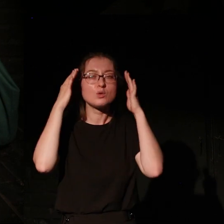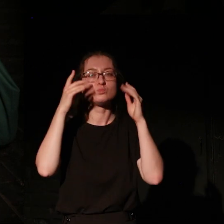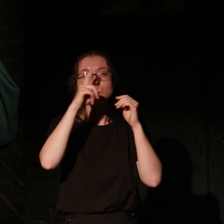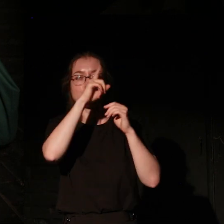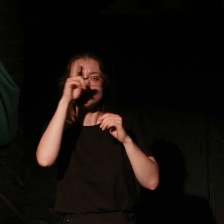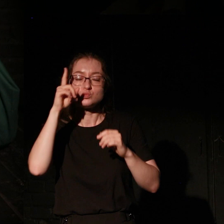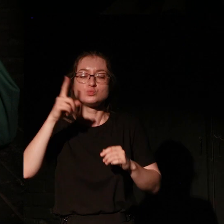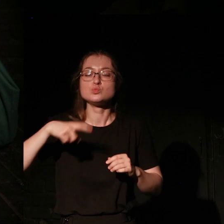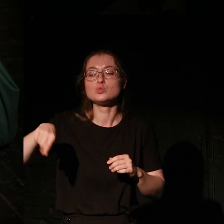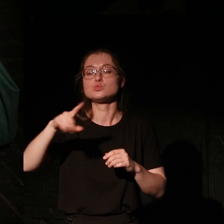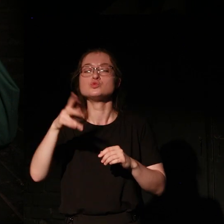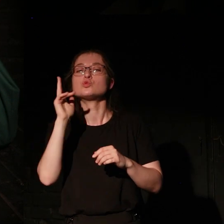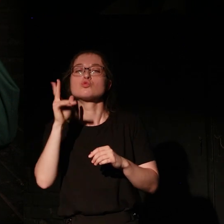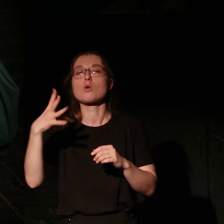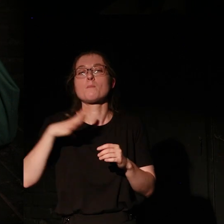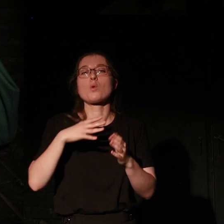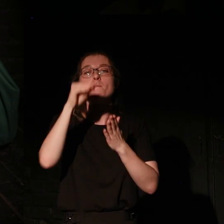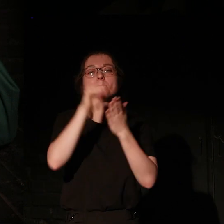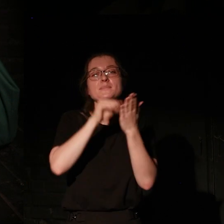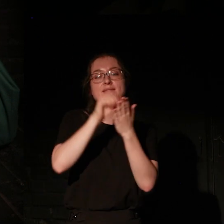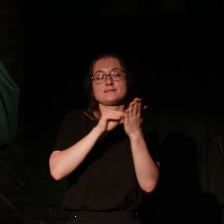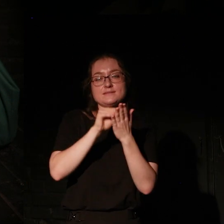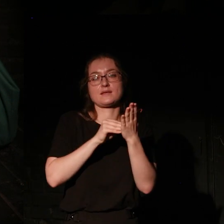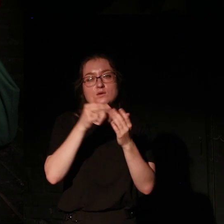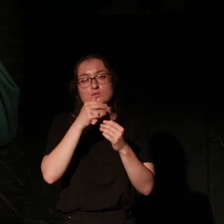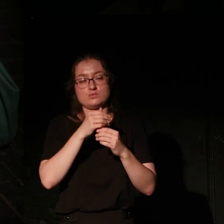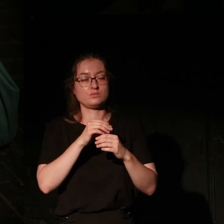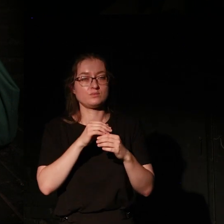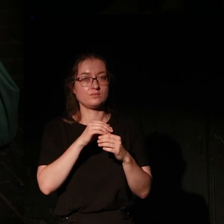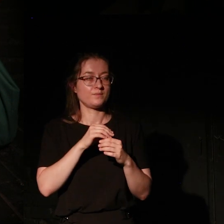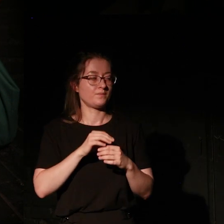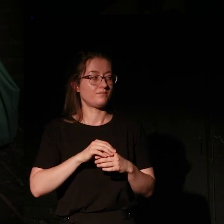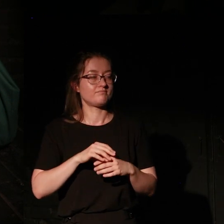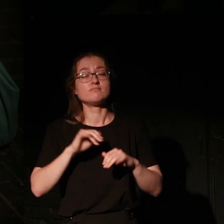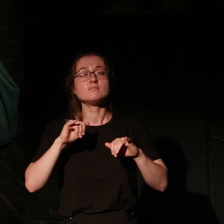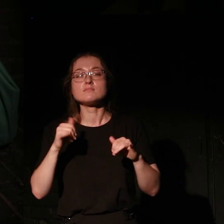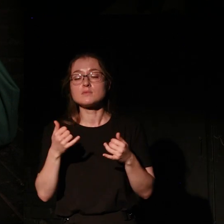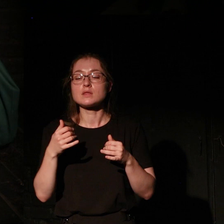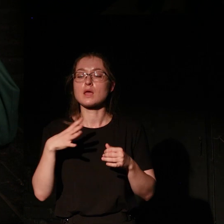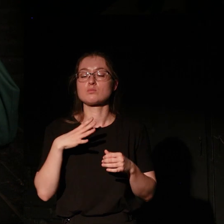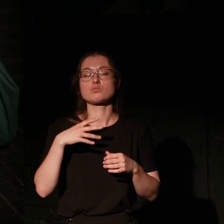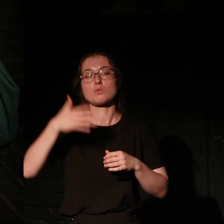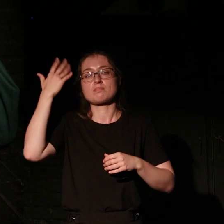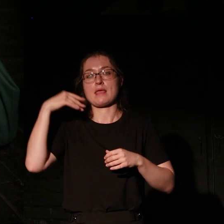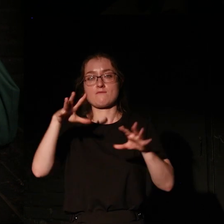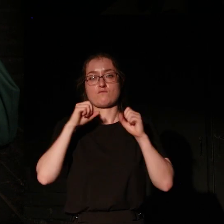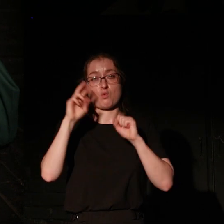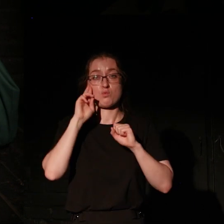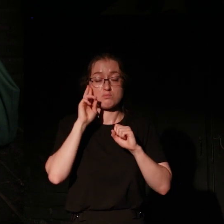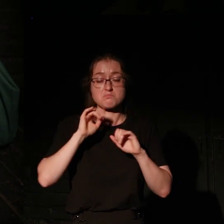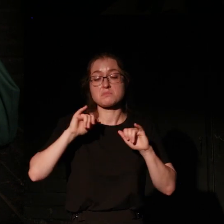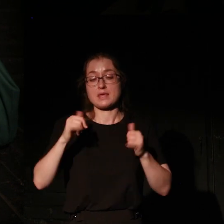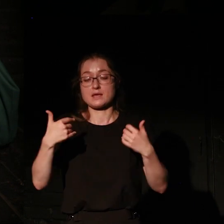jaki sposób oni pisali teksty, tak? Jak je rozumieli, jak żyli? Tak, zdecydowanie